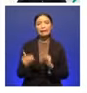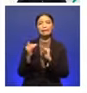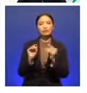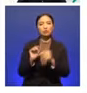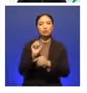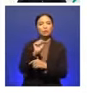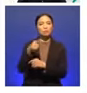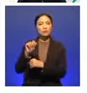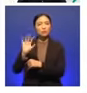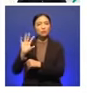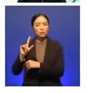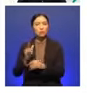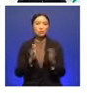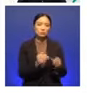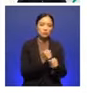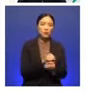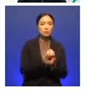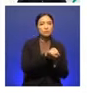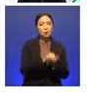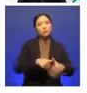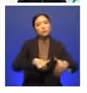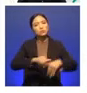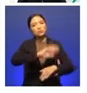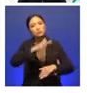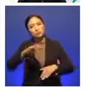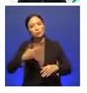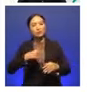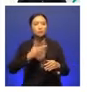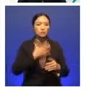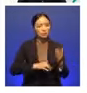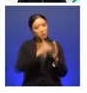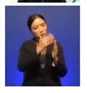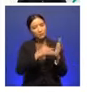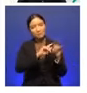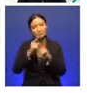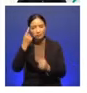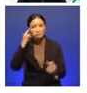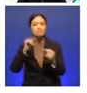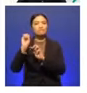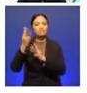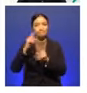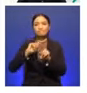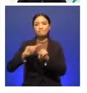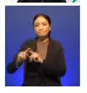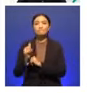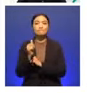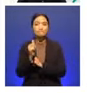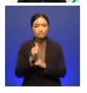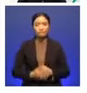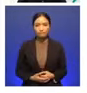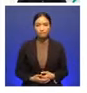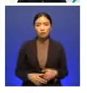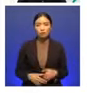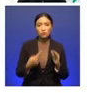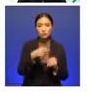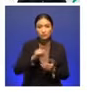แล้วก็เรื่องของพนักงานบริการชนเผ่าพื้นเมืองคนไร้บ้านต่างๆนะครับให้เข้าถึงสวัสดิการครับเรื่องของหลักสูตร